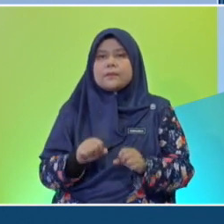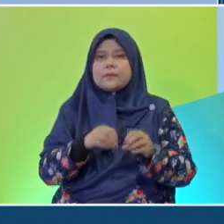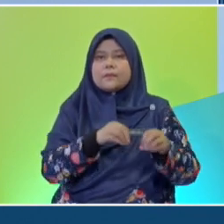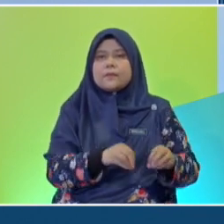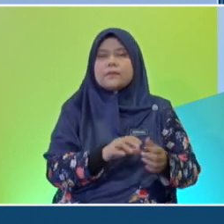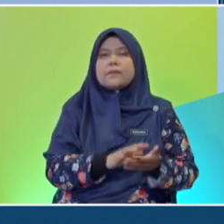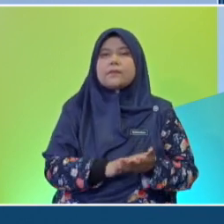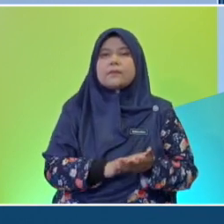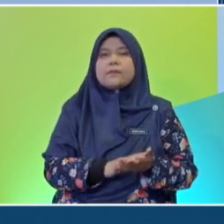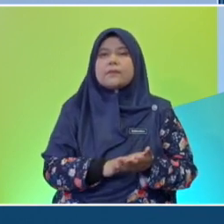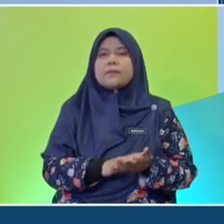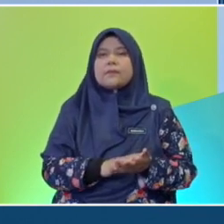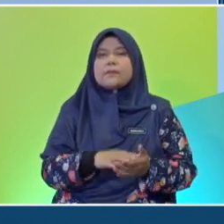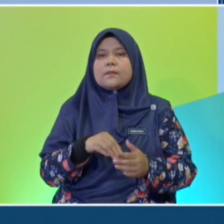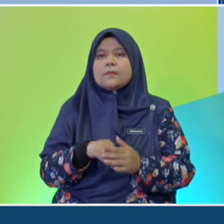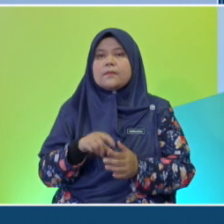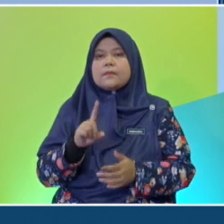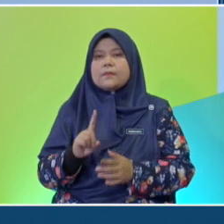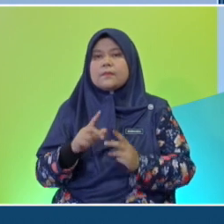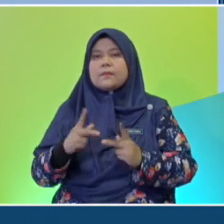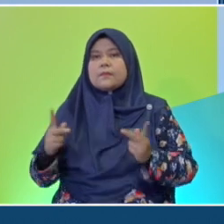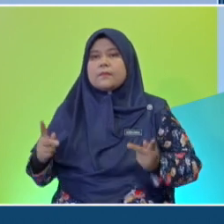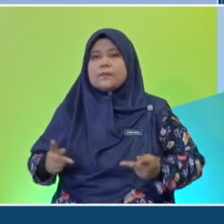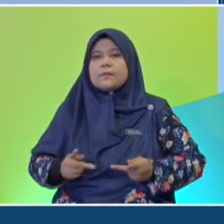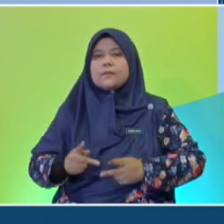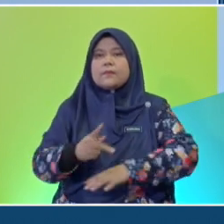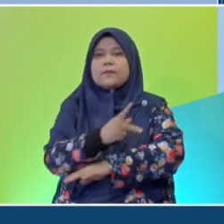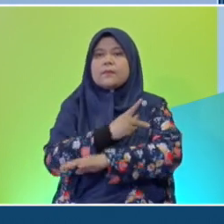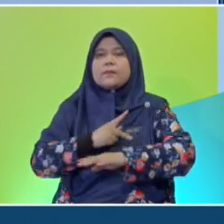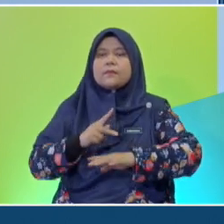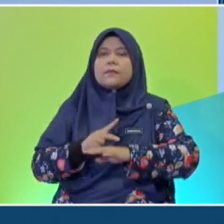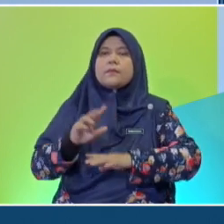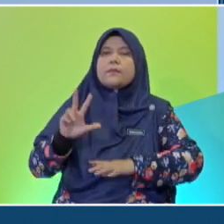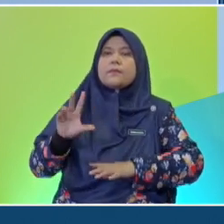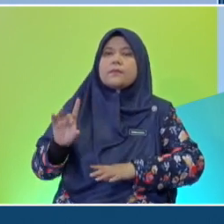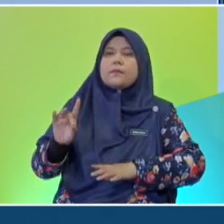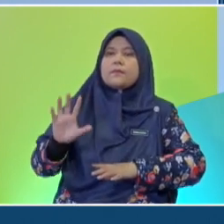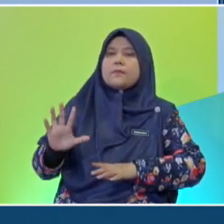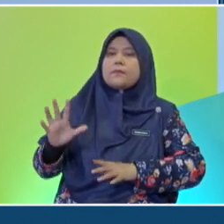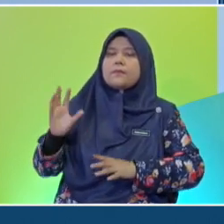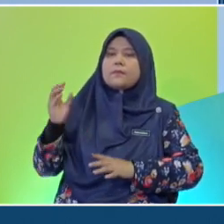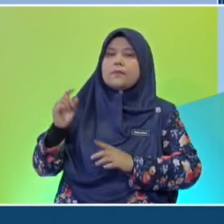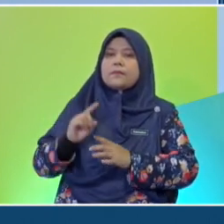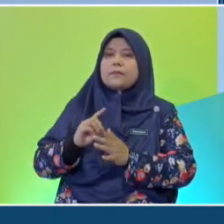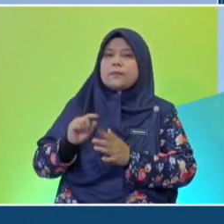boleh berenang itu dalam suatu kawasan seluas 85 mite persegi